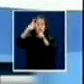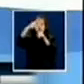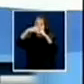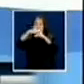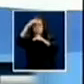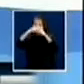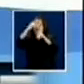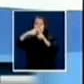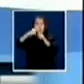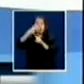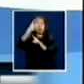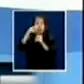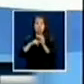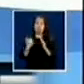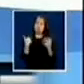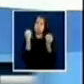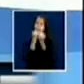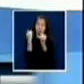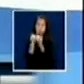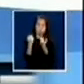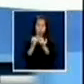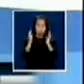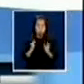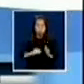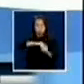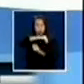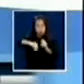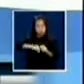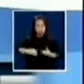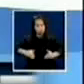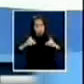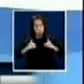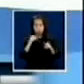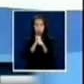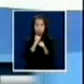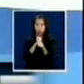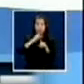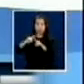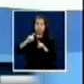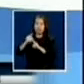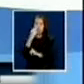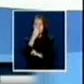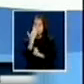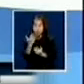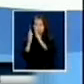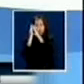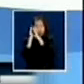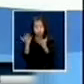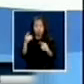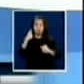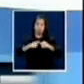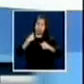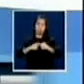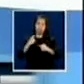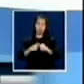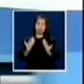2เดือนก็ได้ส่งผลกระทบอย่างรุนแรงต่อวิถีชีวิตของพี่น้องประชาชนทั้งที่อาศัยอยู่ในบริเวณนั้น